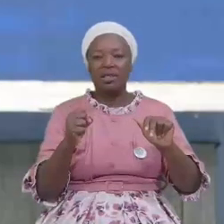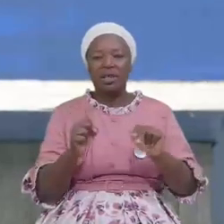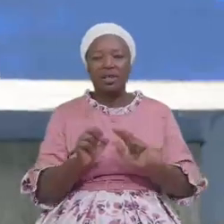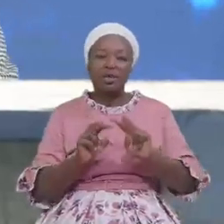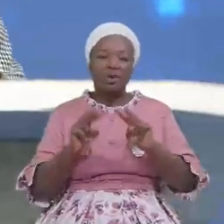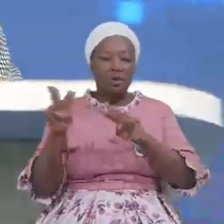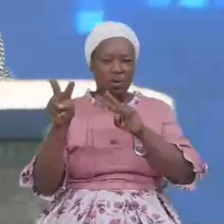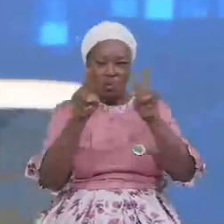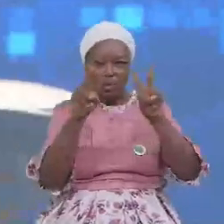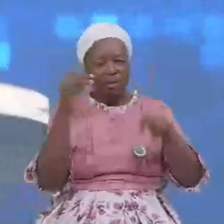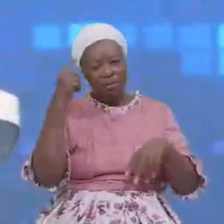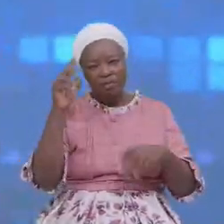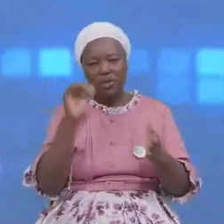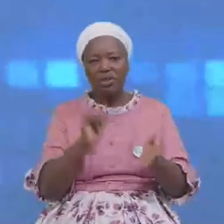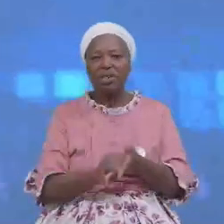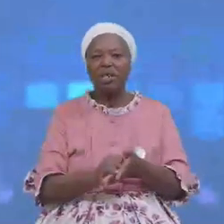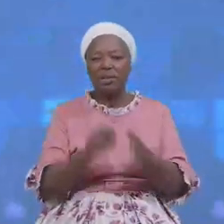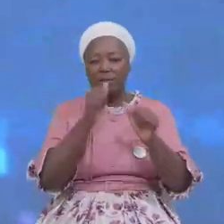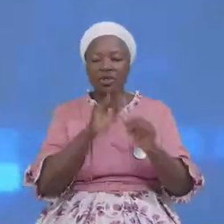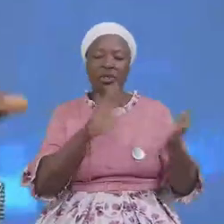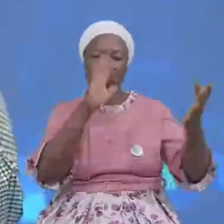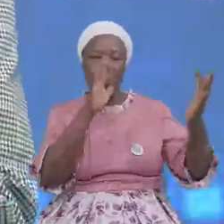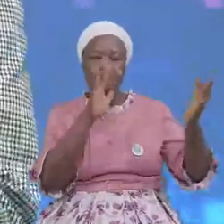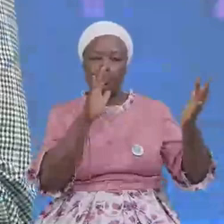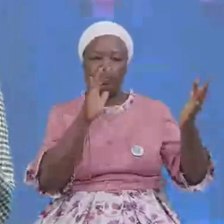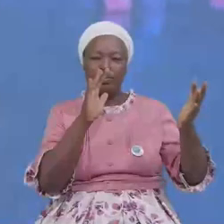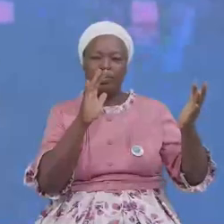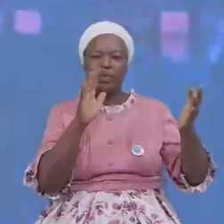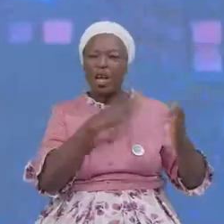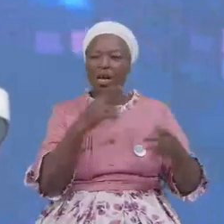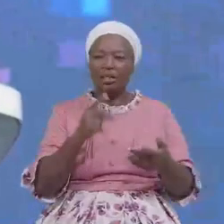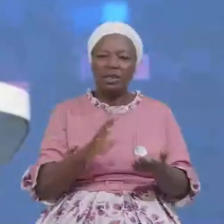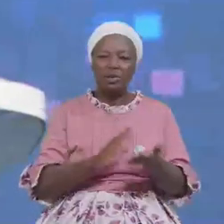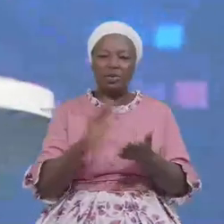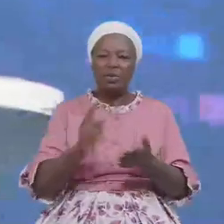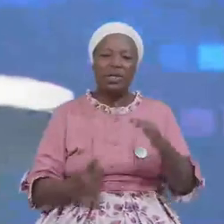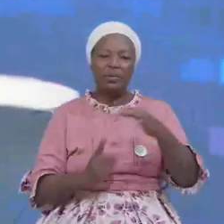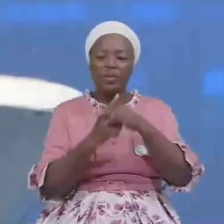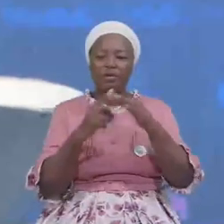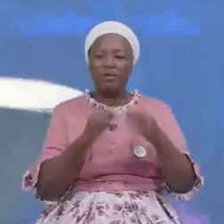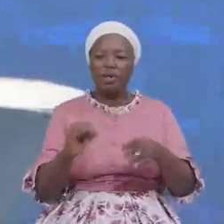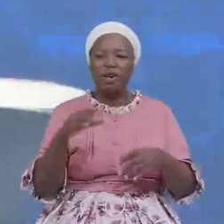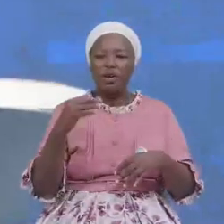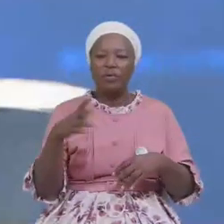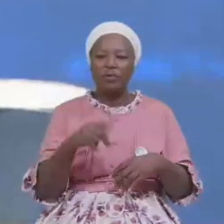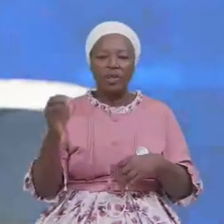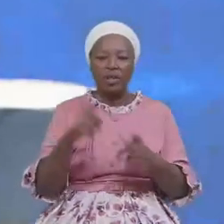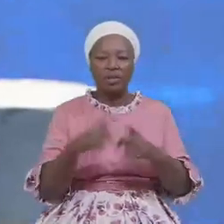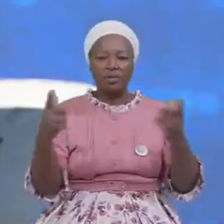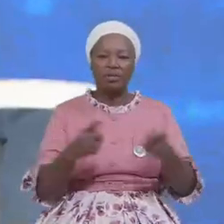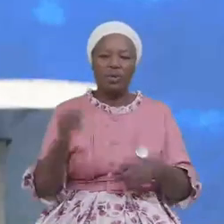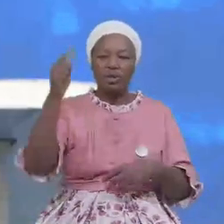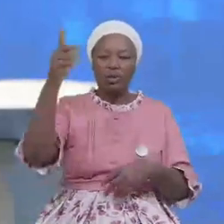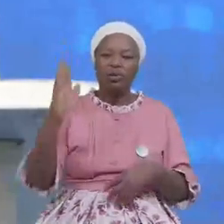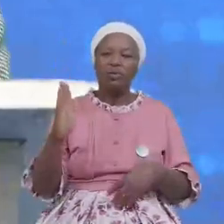en attendant la bienheureuse espérance et l'apparition et la manifestation de